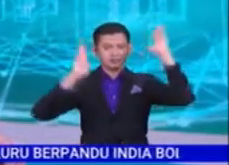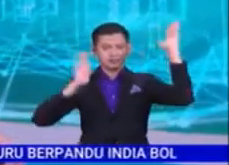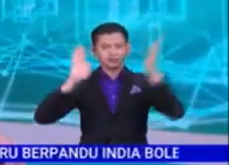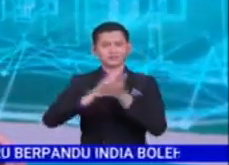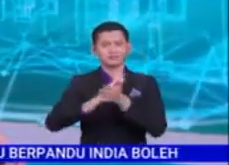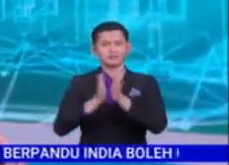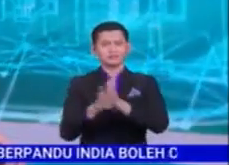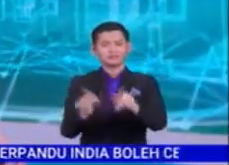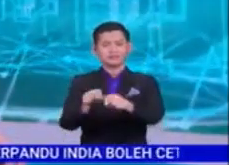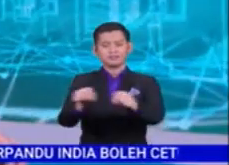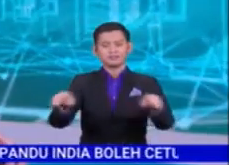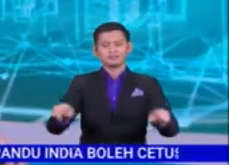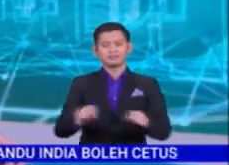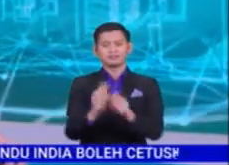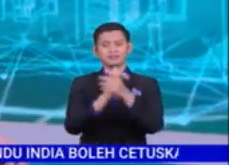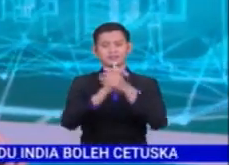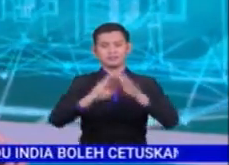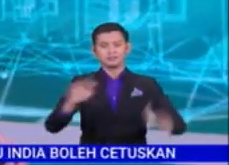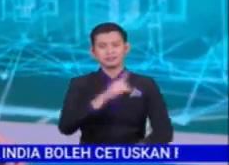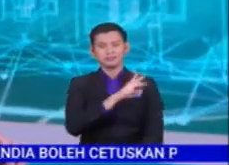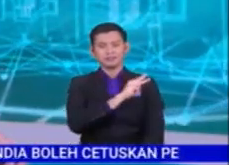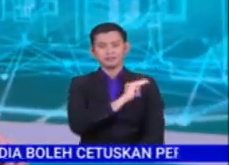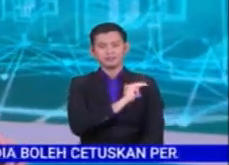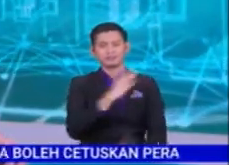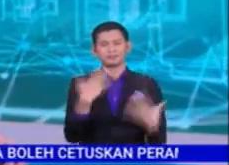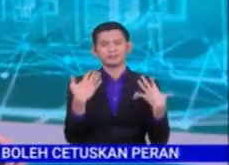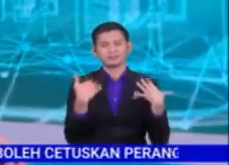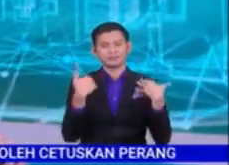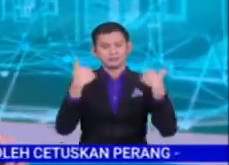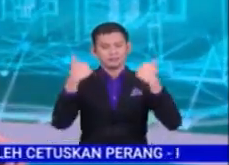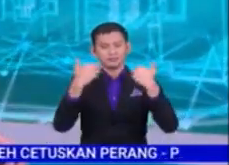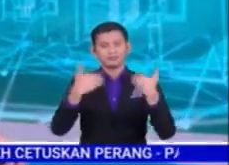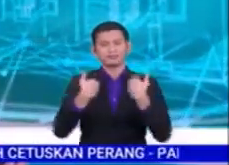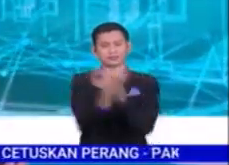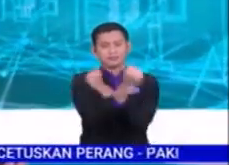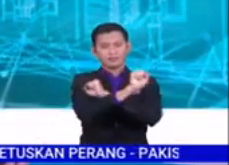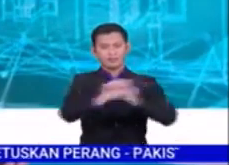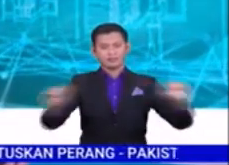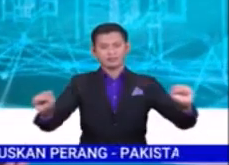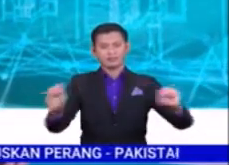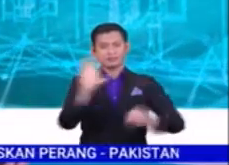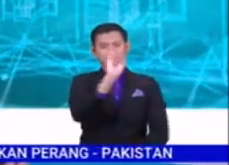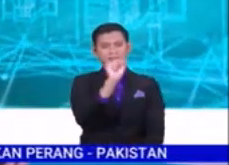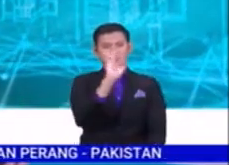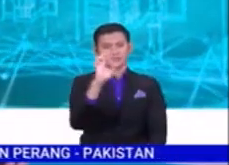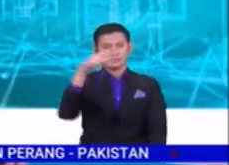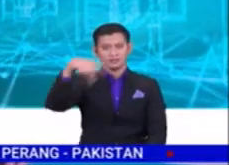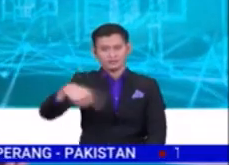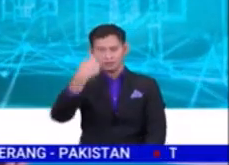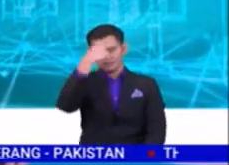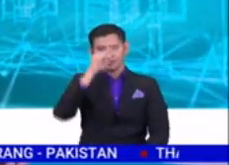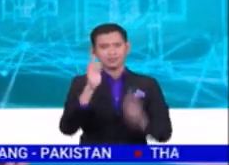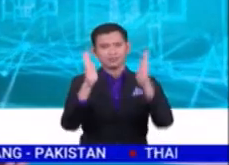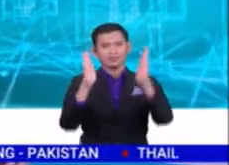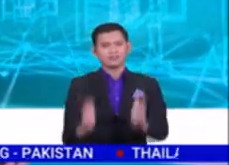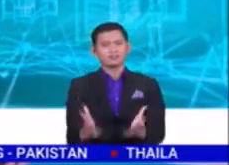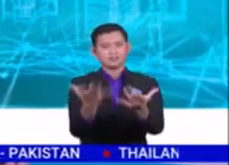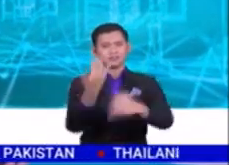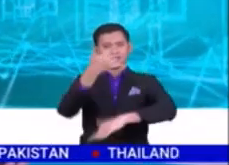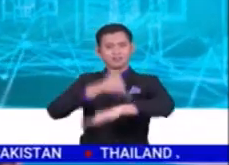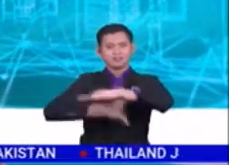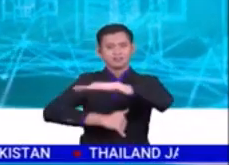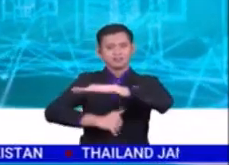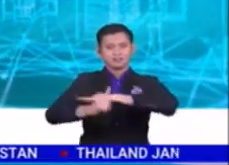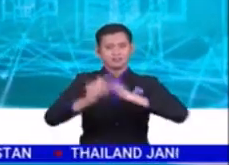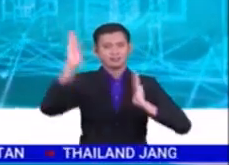Sebagai destinasi selamat, Kementerian Kesihatan menyediakan beberapa protokol bagi pengembara yang ingin memasuki negara